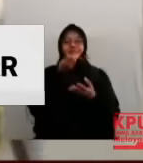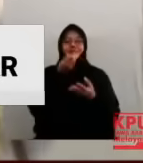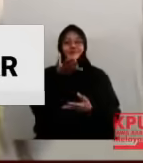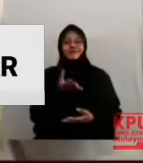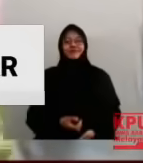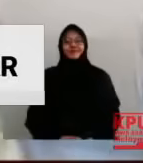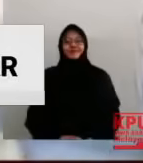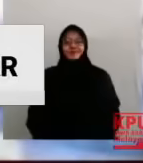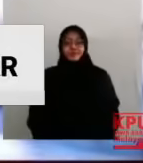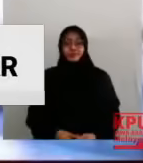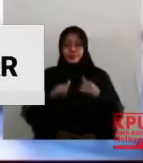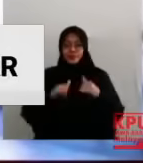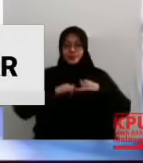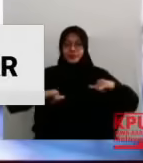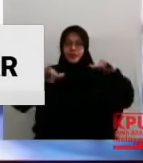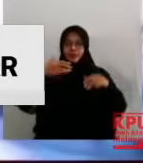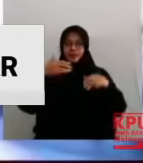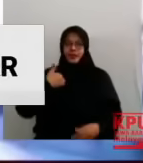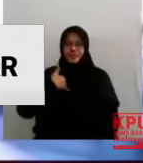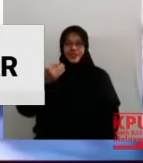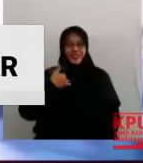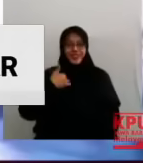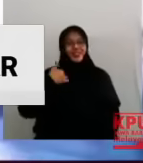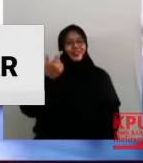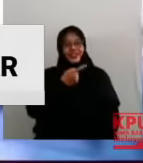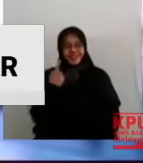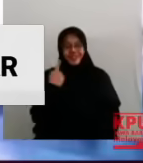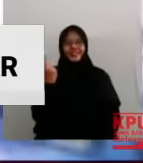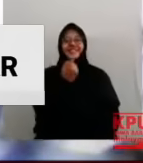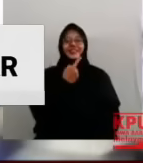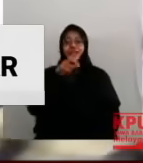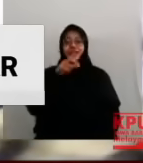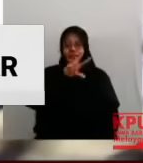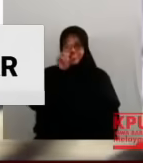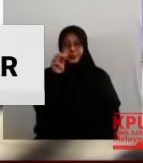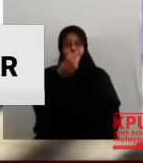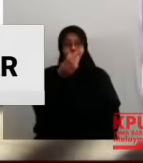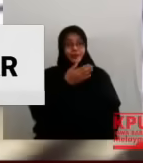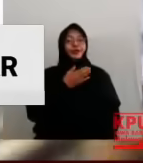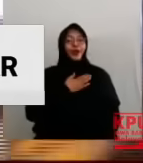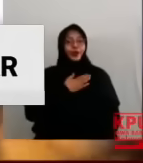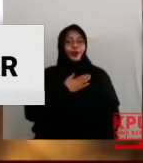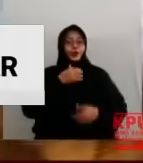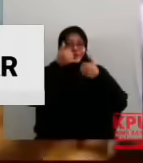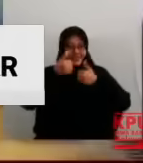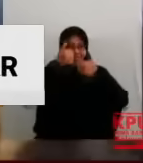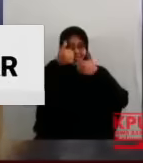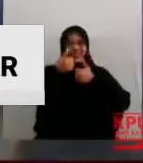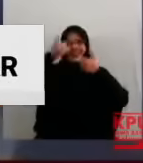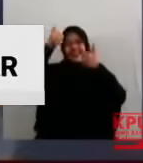bersatu kita bersaudara Jawa baratku semakin